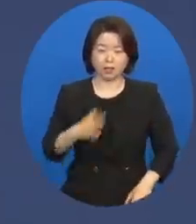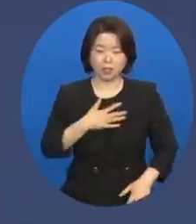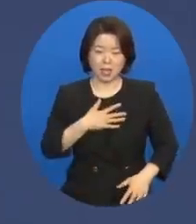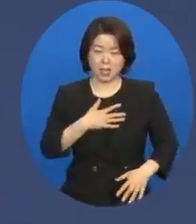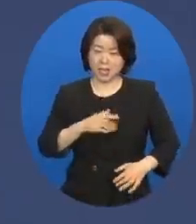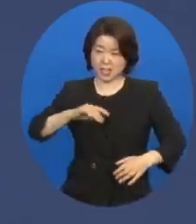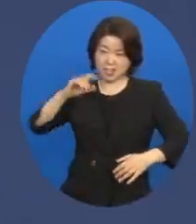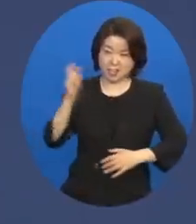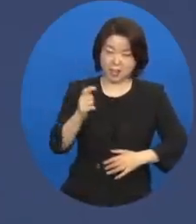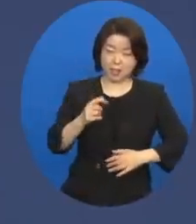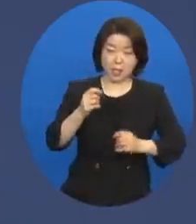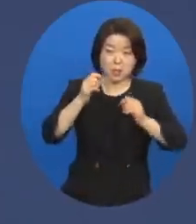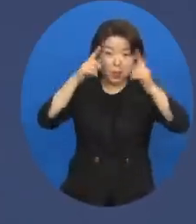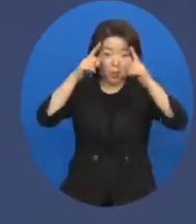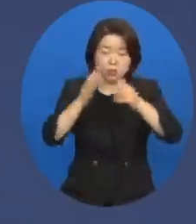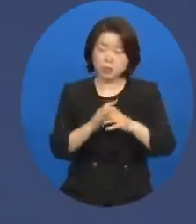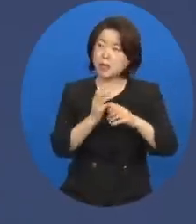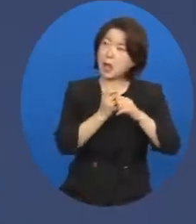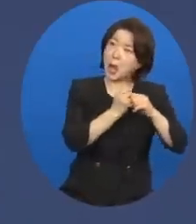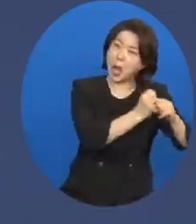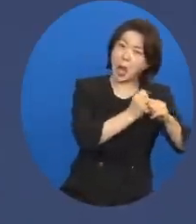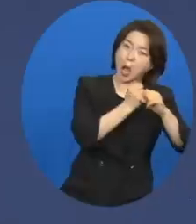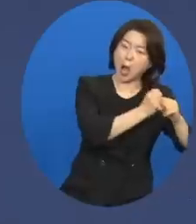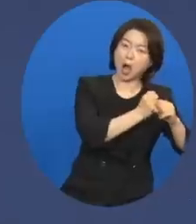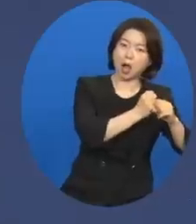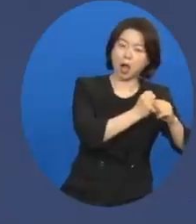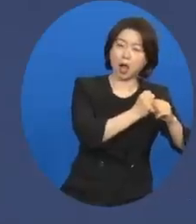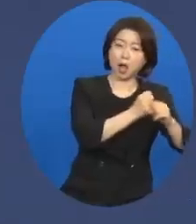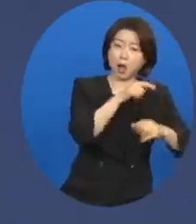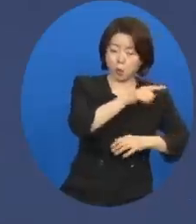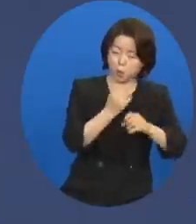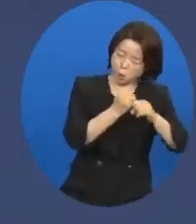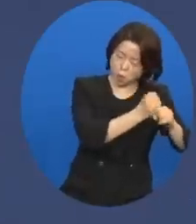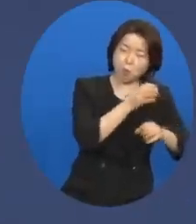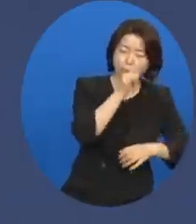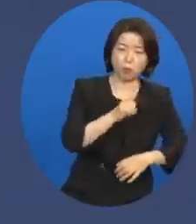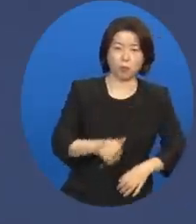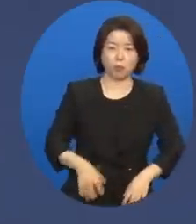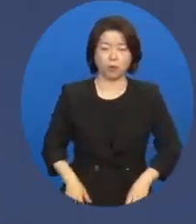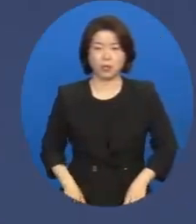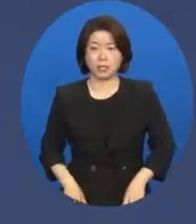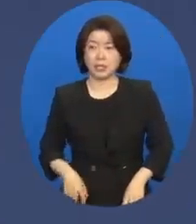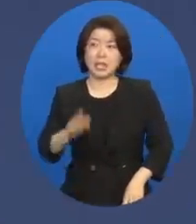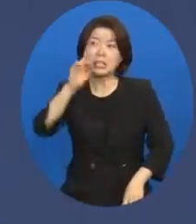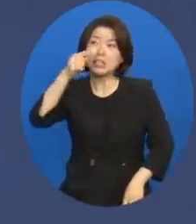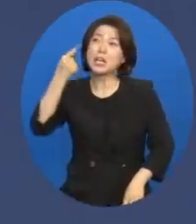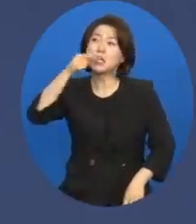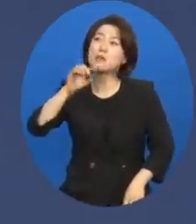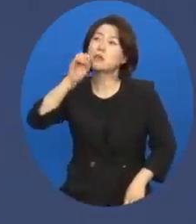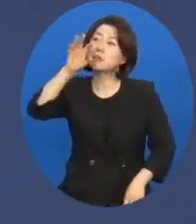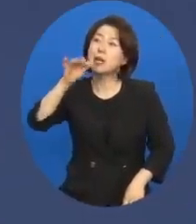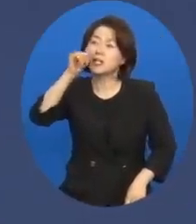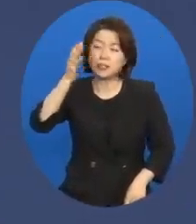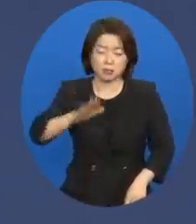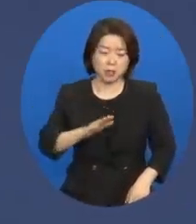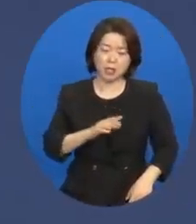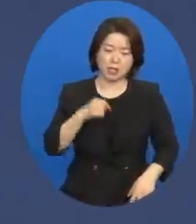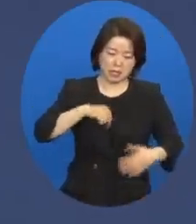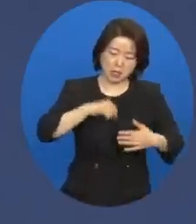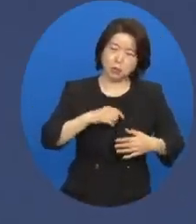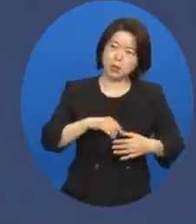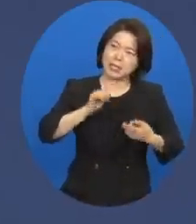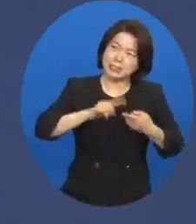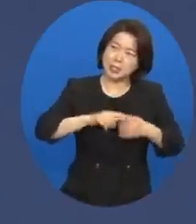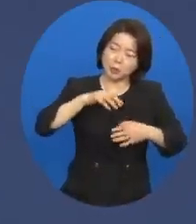강력하게 눈만 뜨면 나를 자꾸만 정욕으로 끌고 가려고 하는 거예요. 틀렸다고 말하면서도 정죄하면서도 이 두 가지